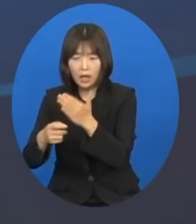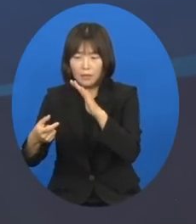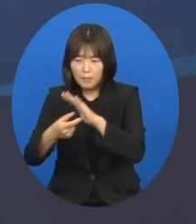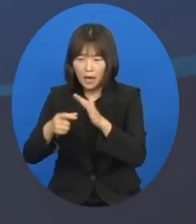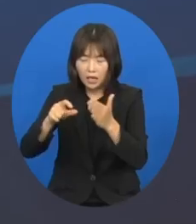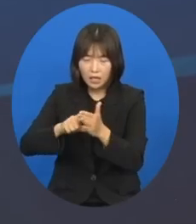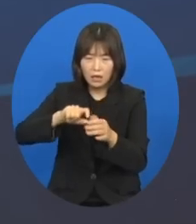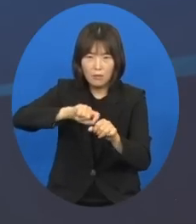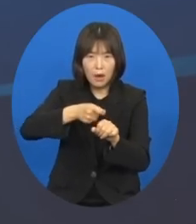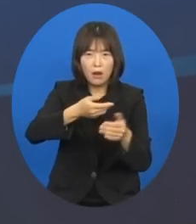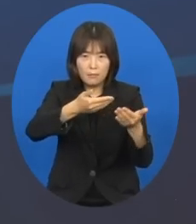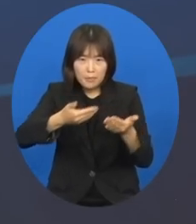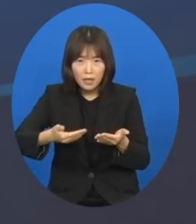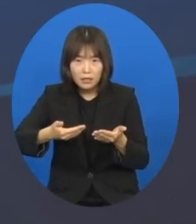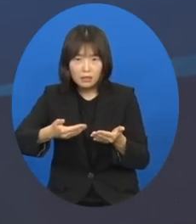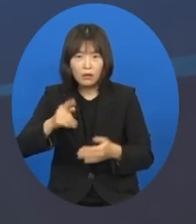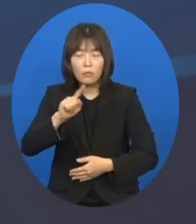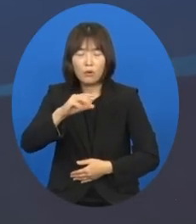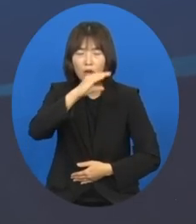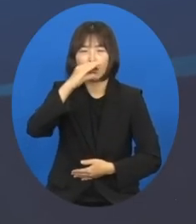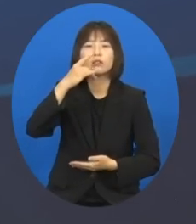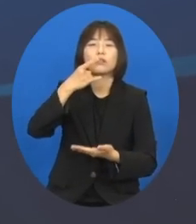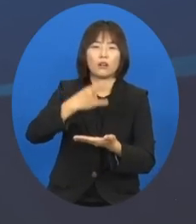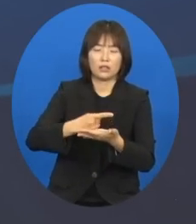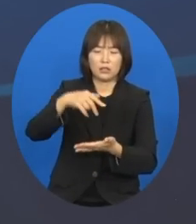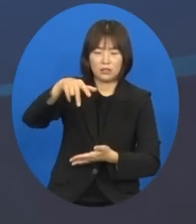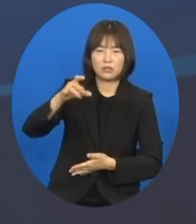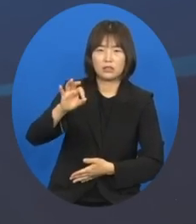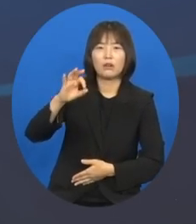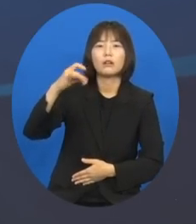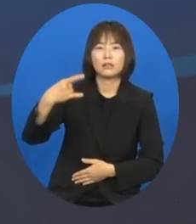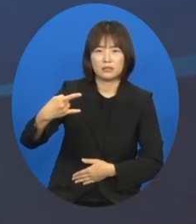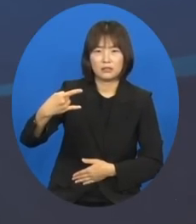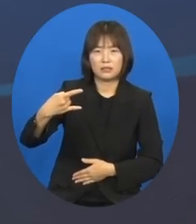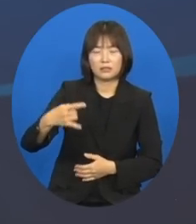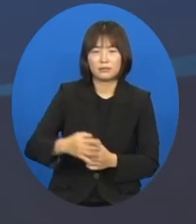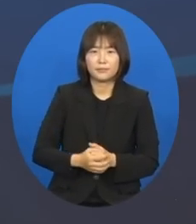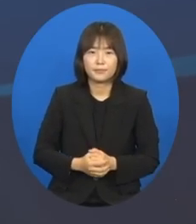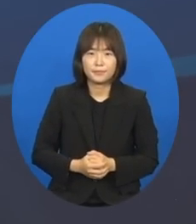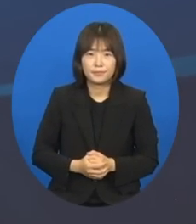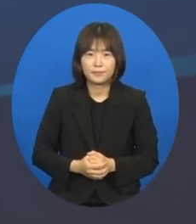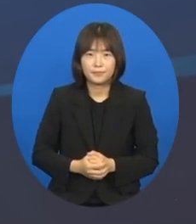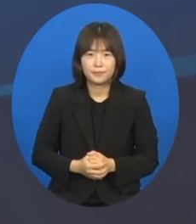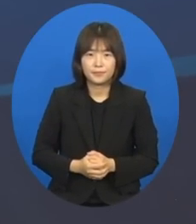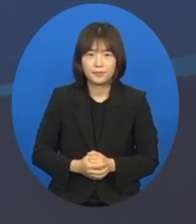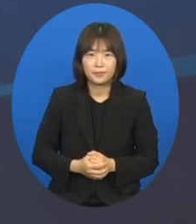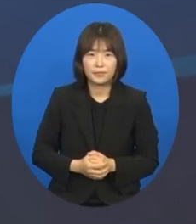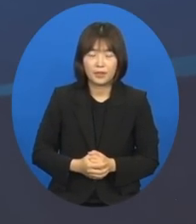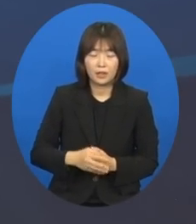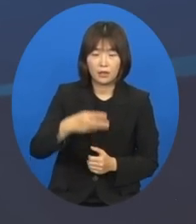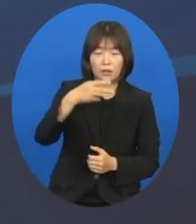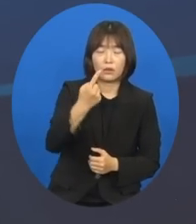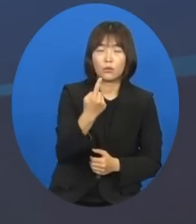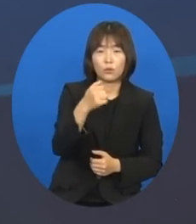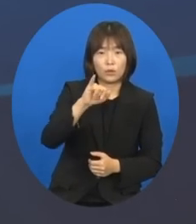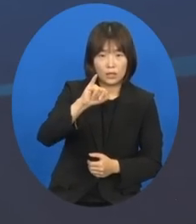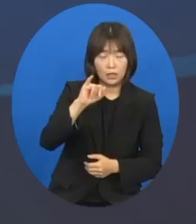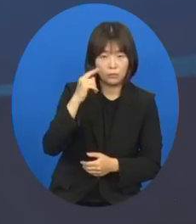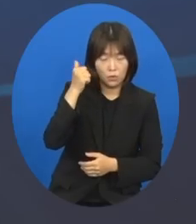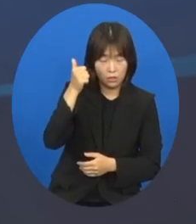합당한 벌을 주는 것을 저스티스 정의라고 이야기합니다 토니 케플러는 계속 자비는